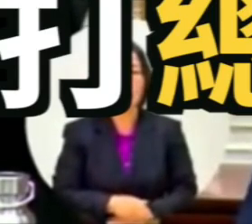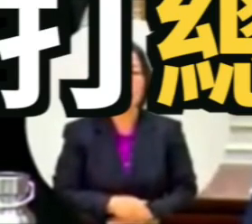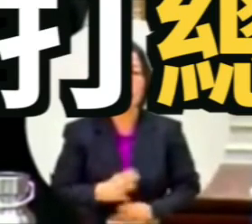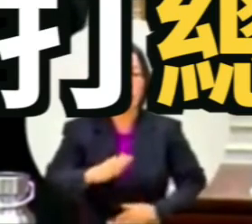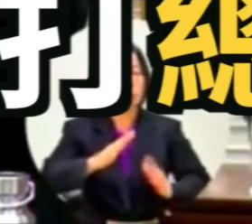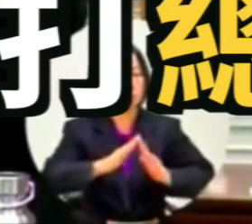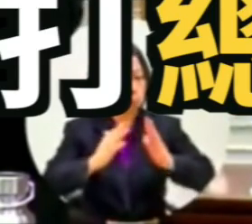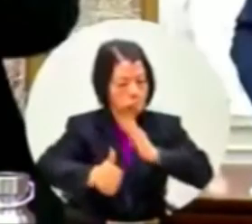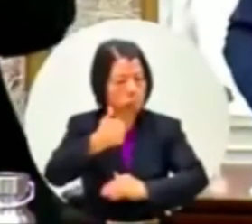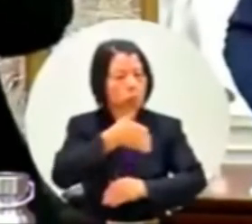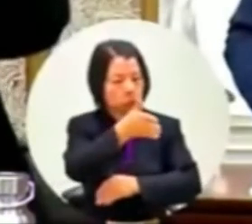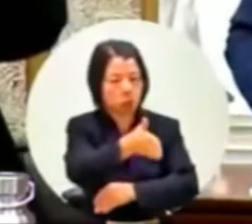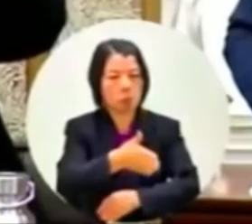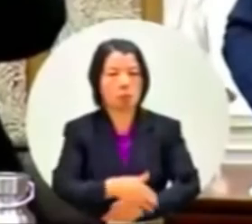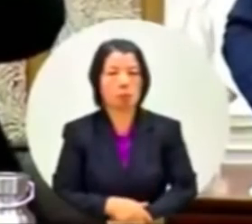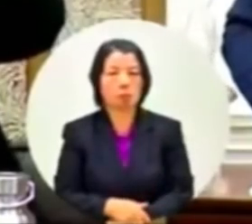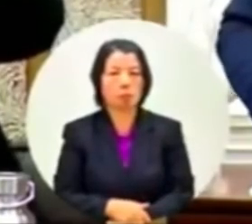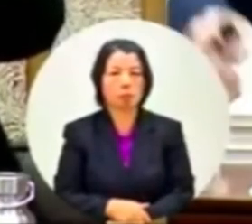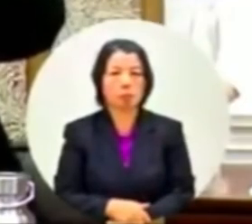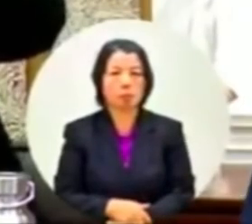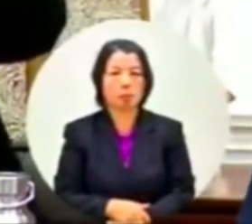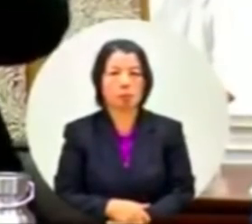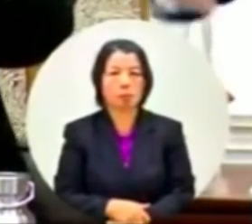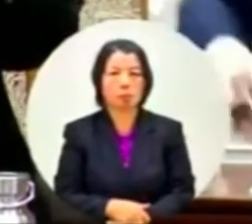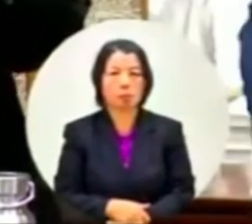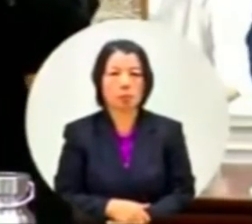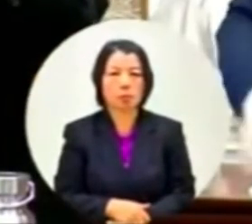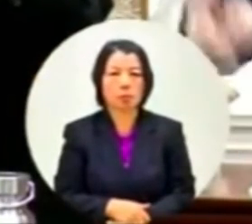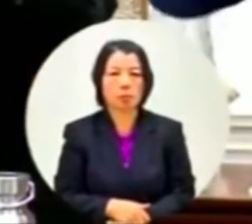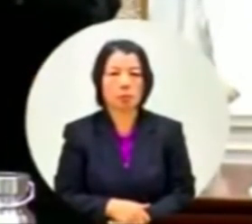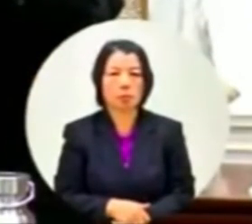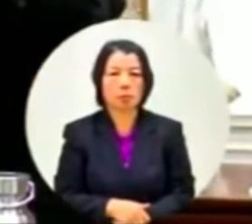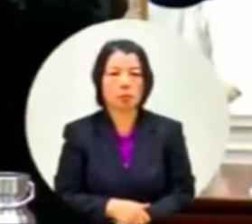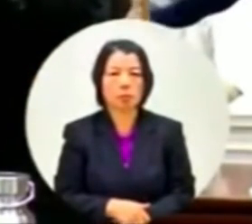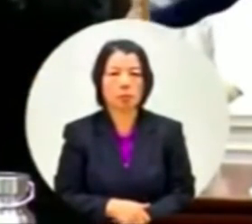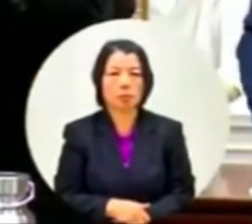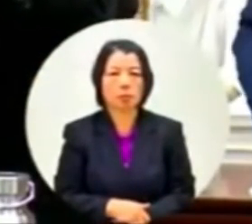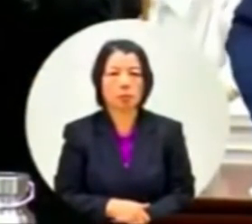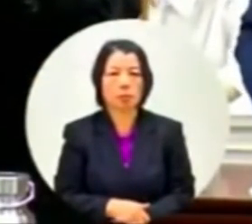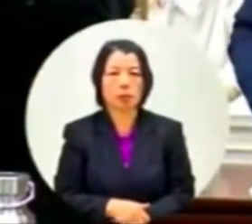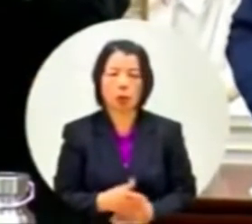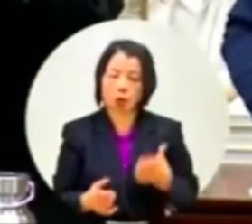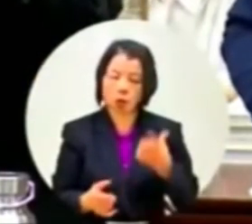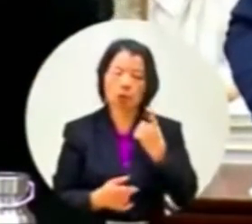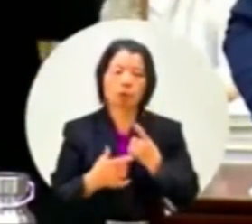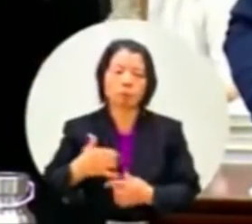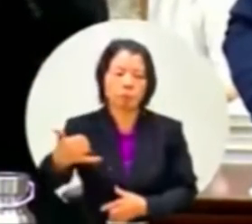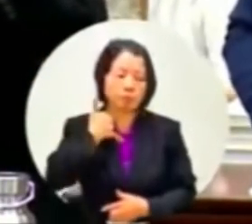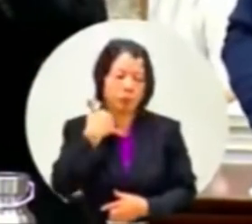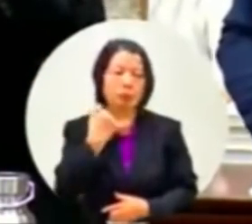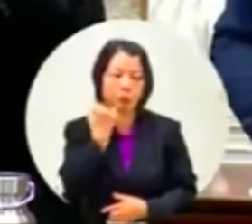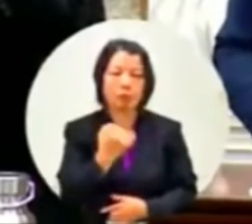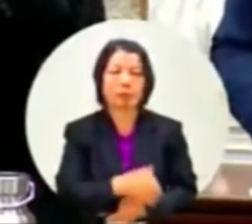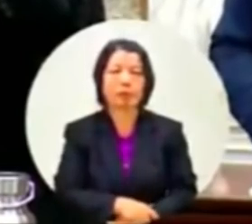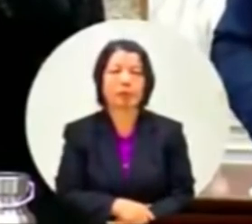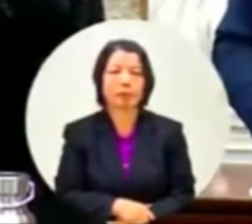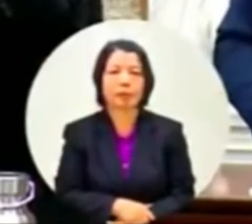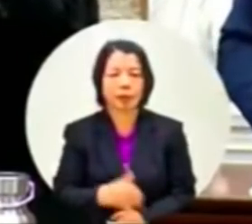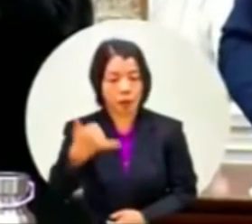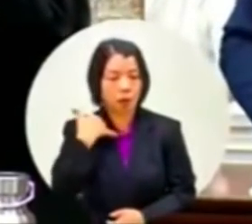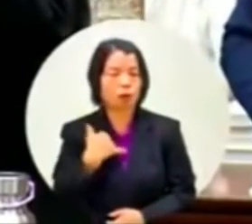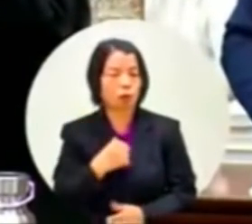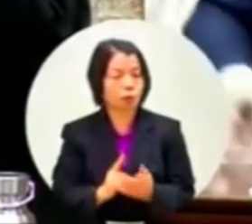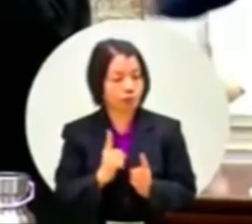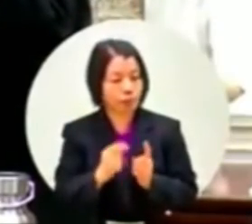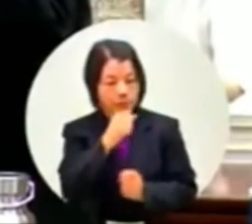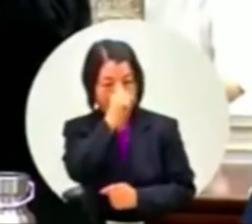请坐，谢谢。这是我的总咨询时间。 你会打我手机啦？我手机比较 好用。我没有打你手机啦，哎， 我挂一个手机，人家太有用了。手